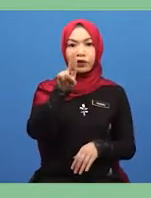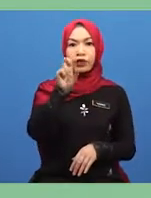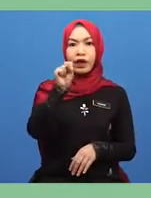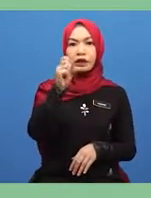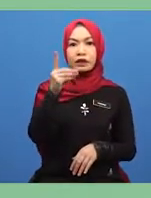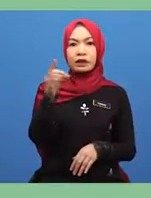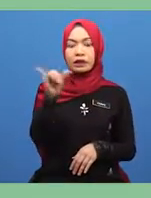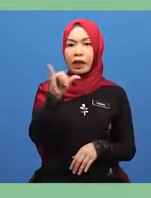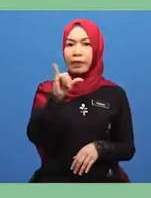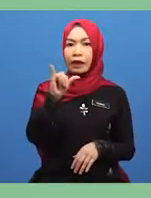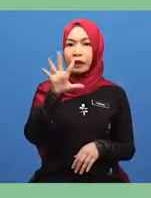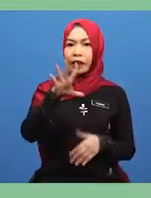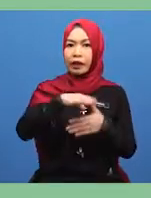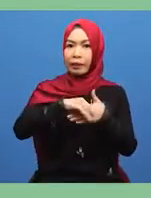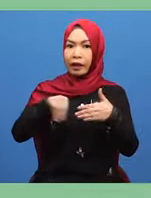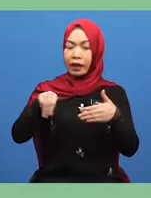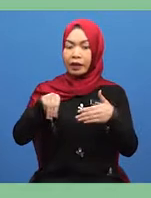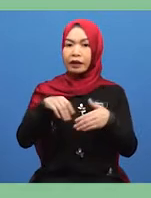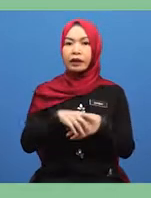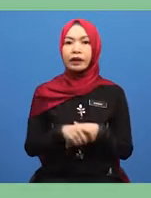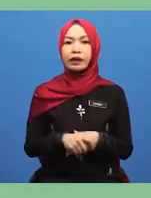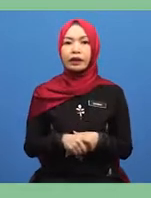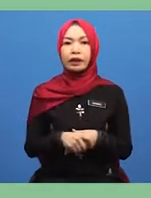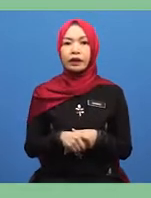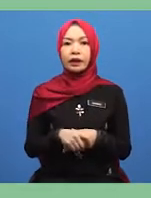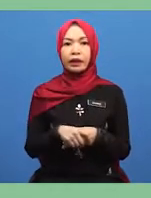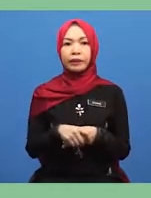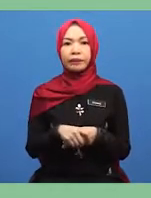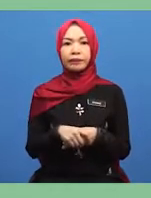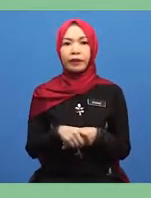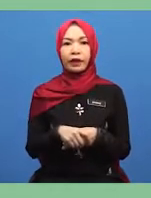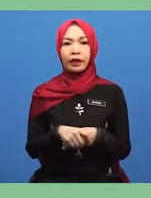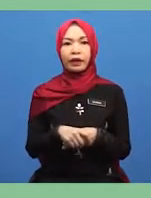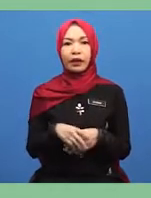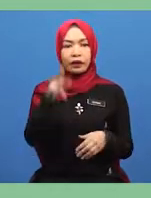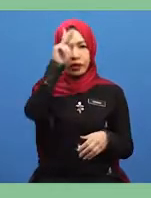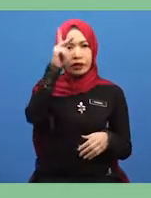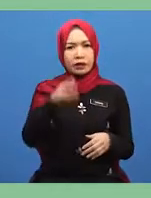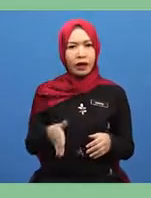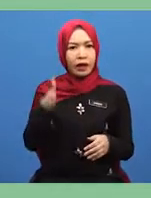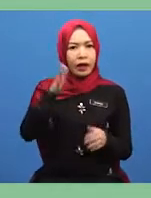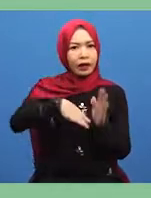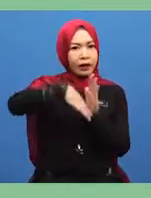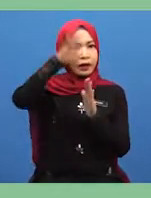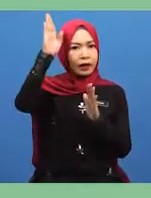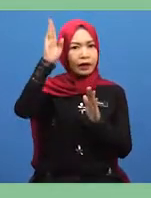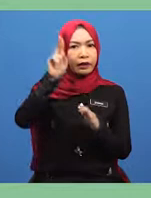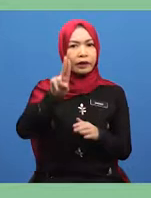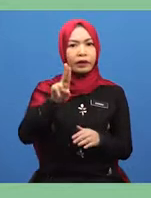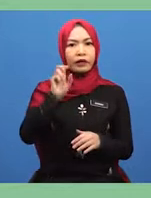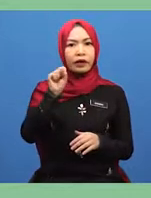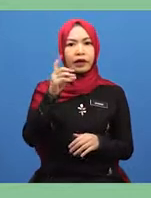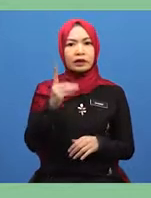RM5. Tindakan kerajaan Malaysia ini telah menaikkan harga USD di mana lebih RM